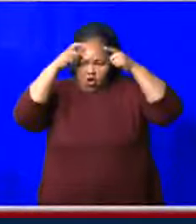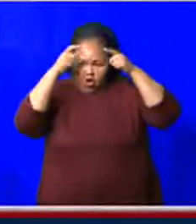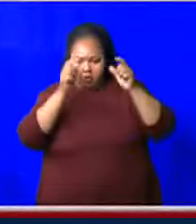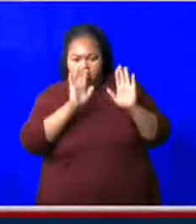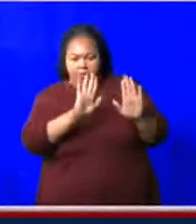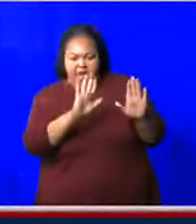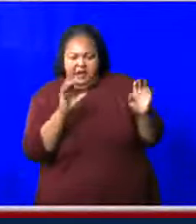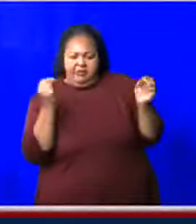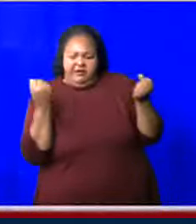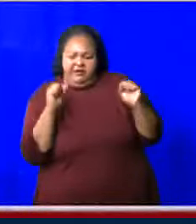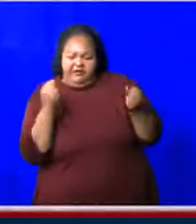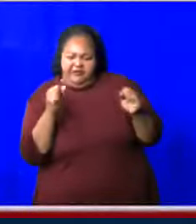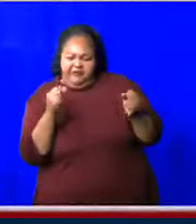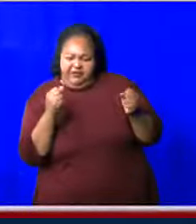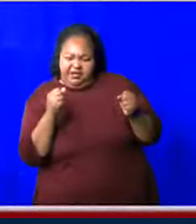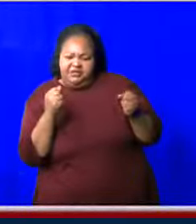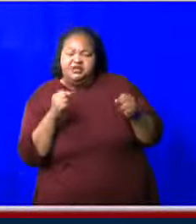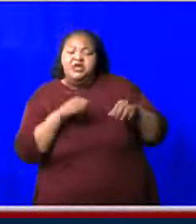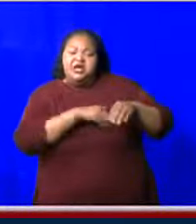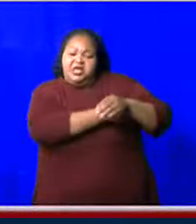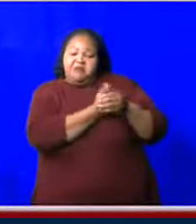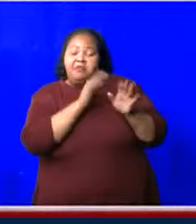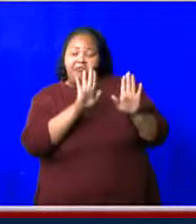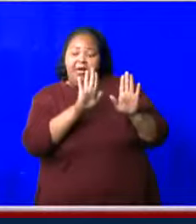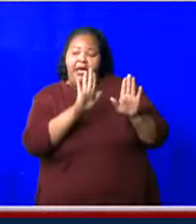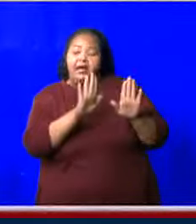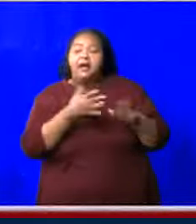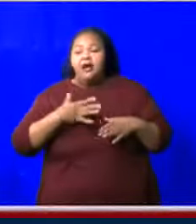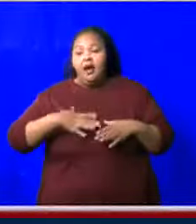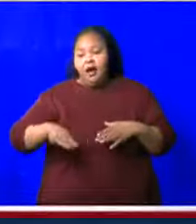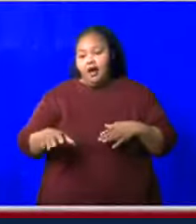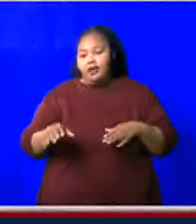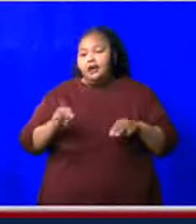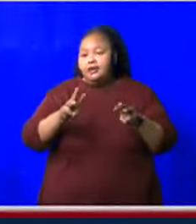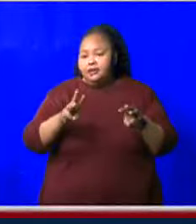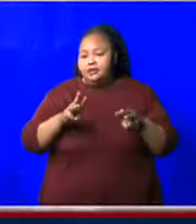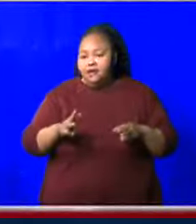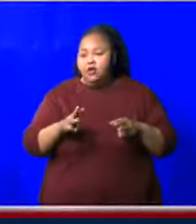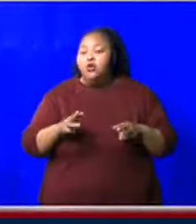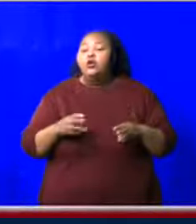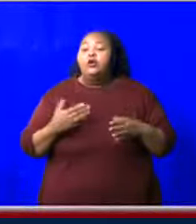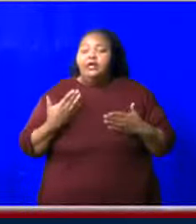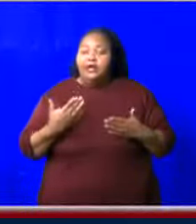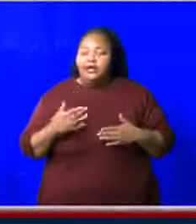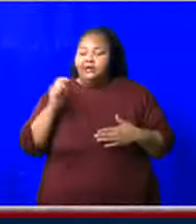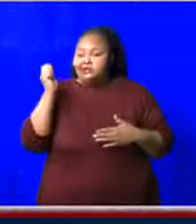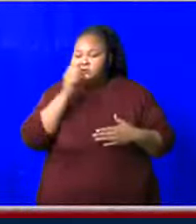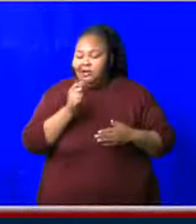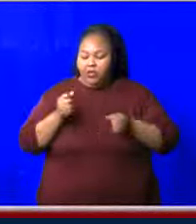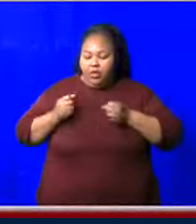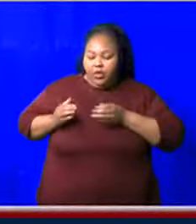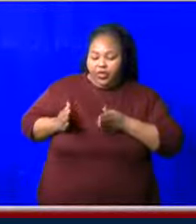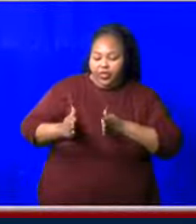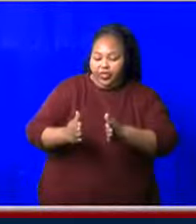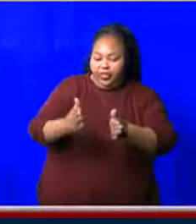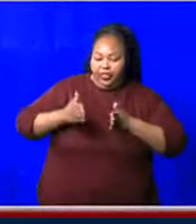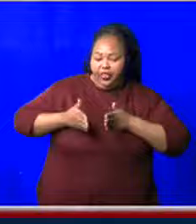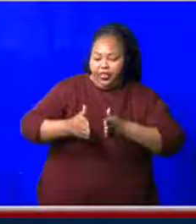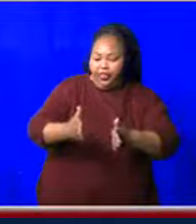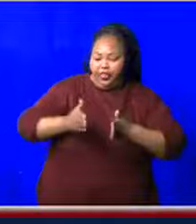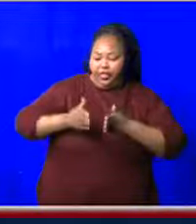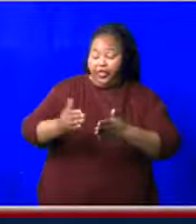nasemakhateni lapho igcinwa khona inyama yakhonjiswa nenzawo lapho isikwa khona inyama ingakaphumi yaphumela khona etimakethe.